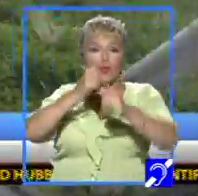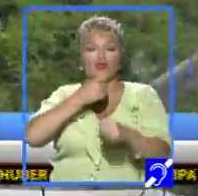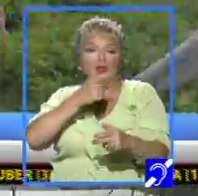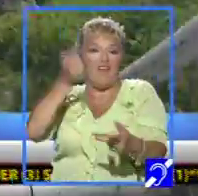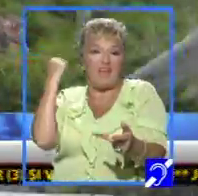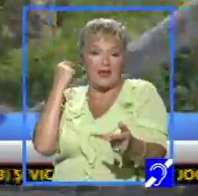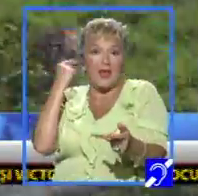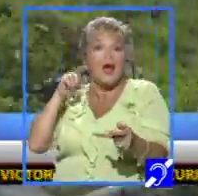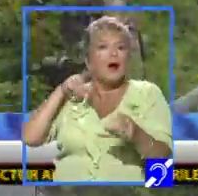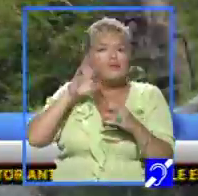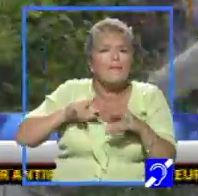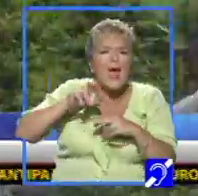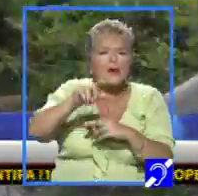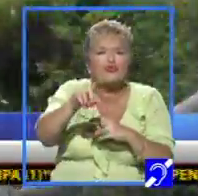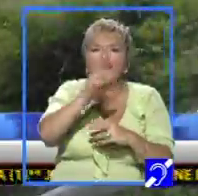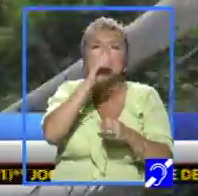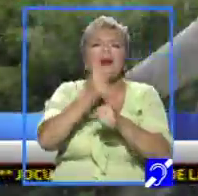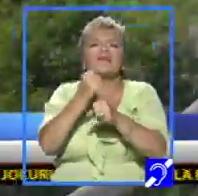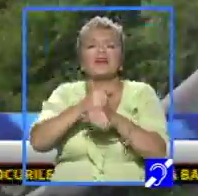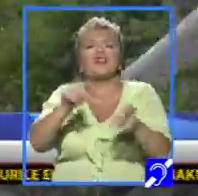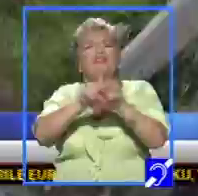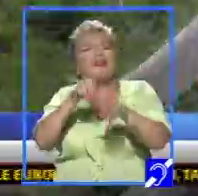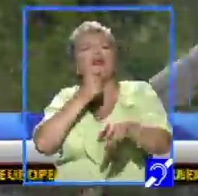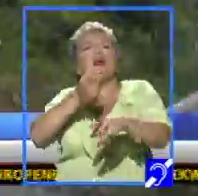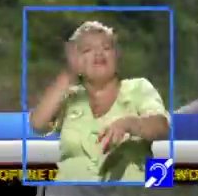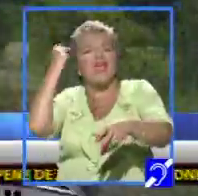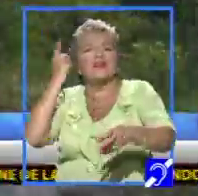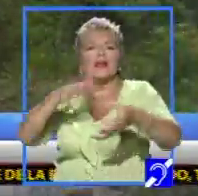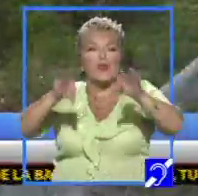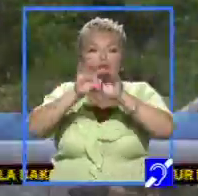de off-road, navigația nemai făcându-se după vechile roadbook-uri, ci folosind track-urile GPS.